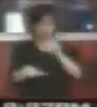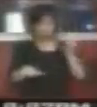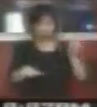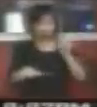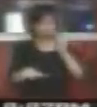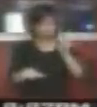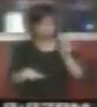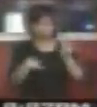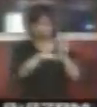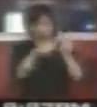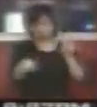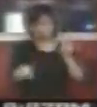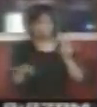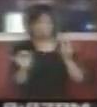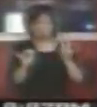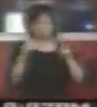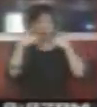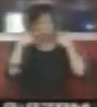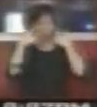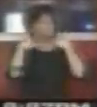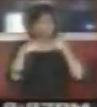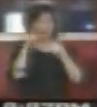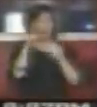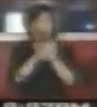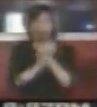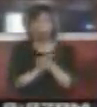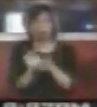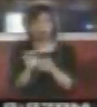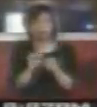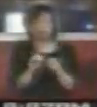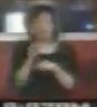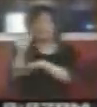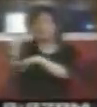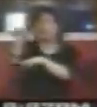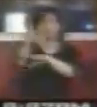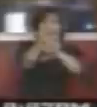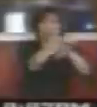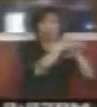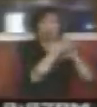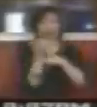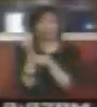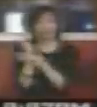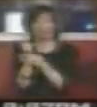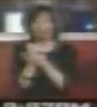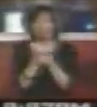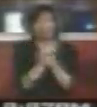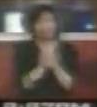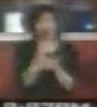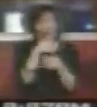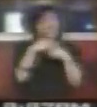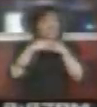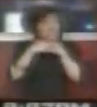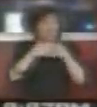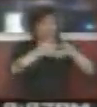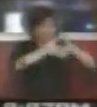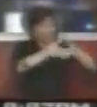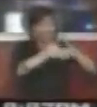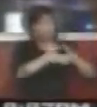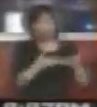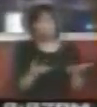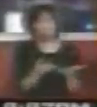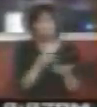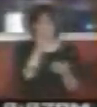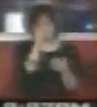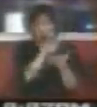yung dalawang bata, tapos yung asawa niya, namingi ng tulong. Kasi sinakal na siya, sinakal yung dalawang liig. Kinausap ng